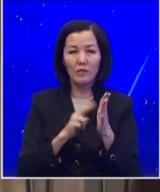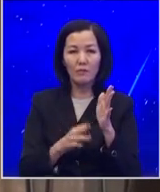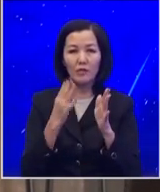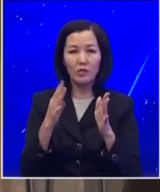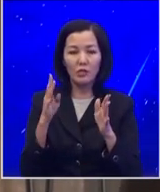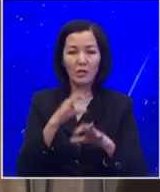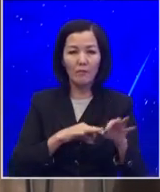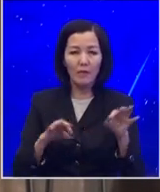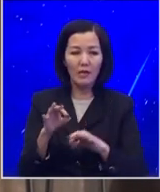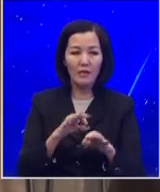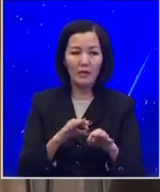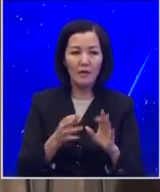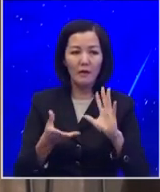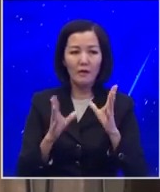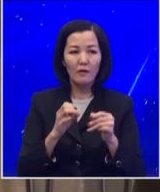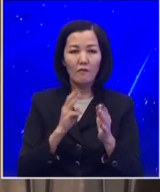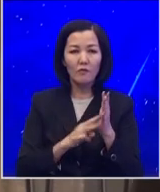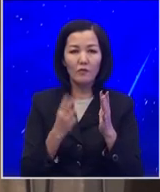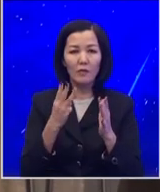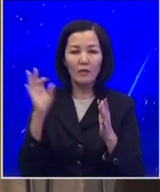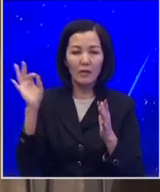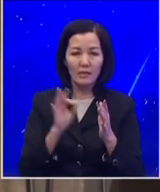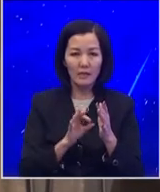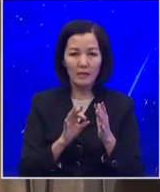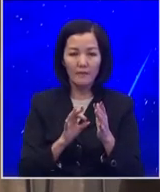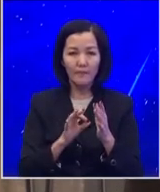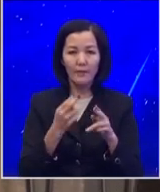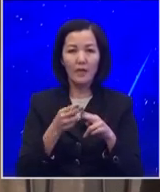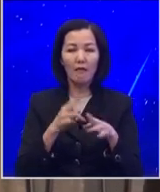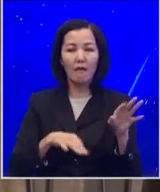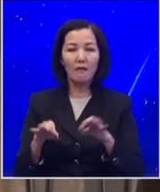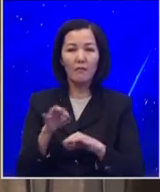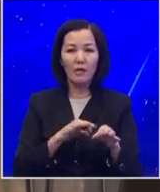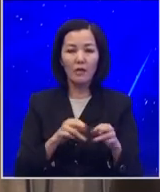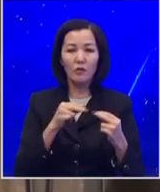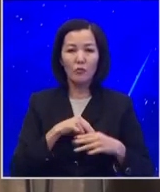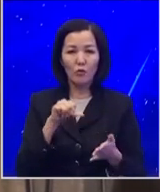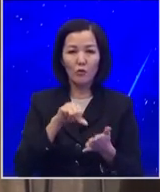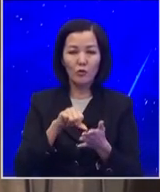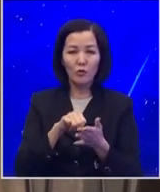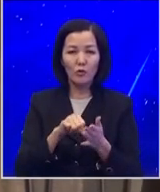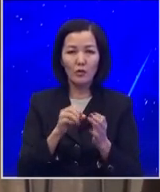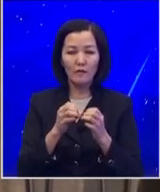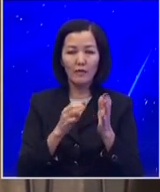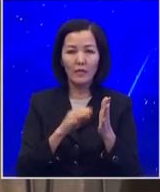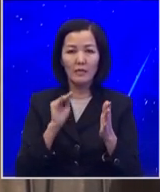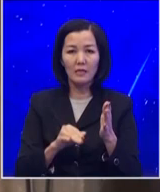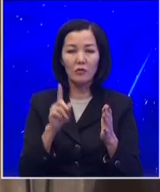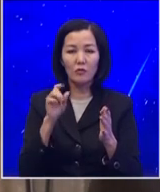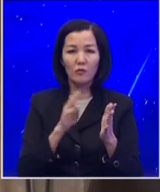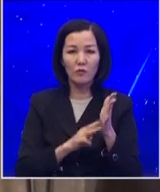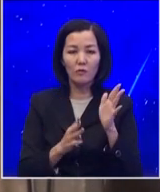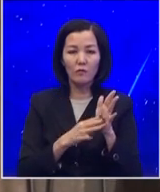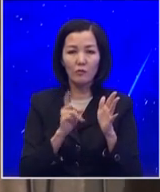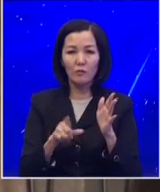874 проекта, это составляет 83%. На эти проекты трудоустроено 19 188